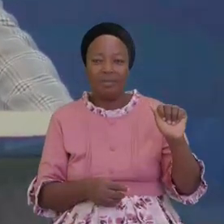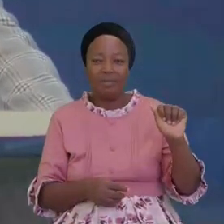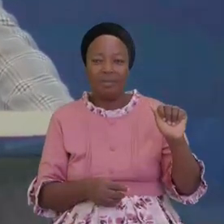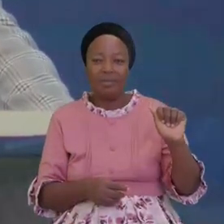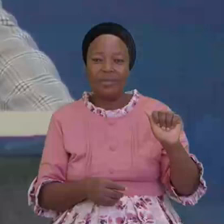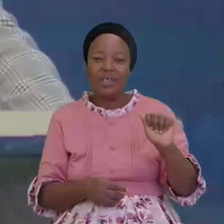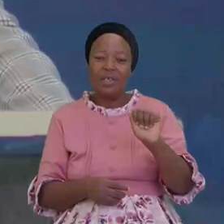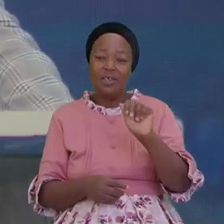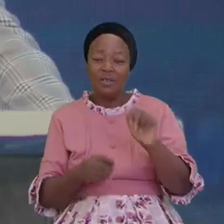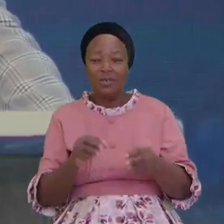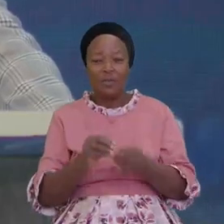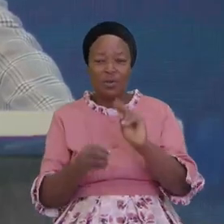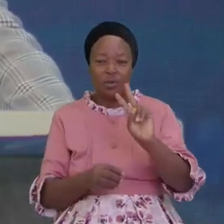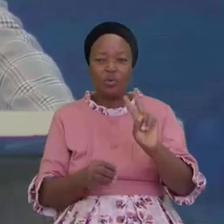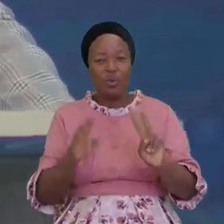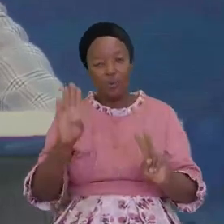Premièrement, A,